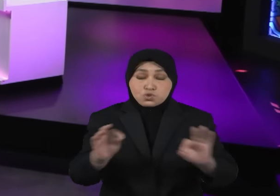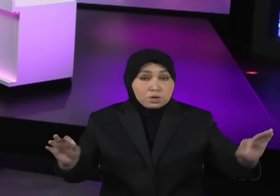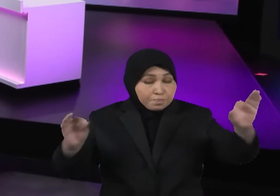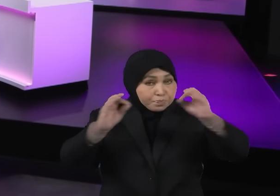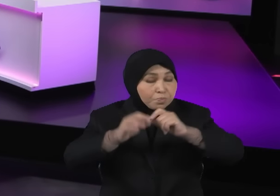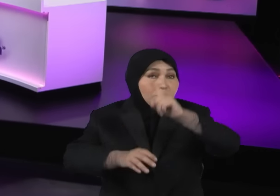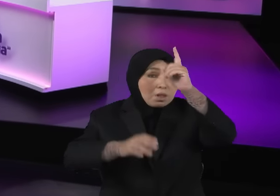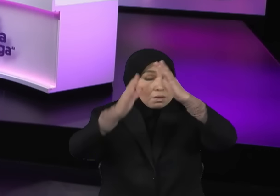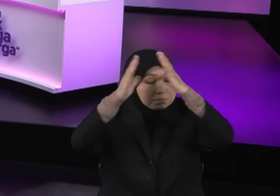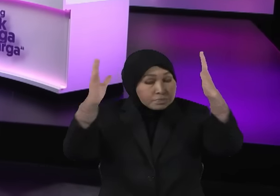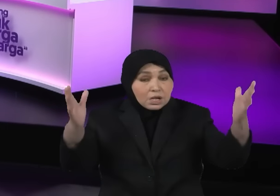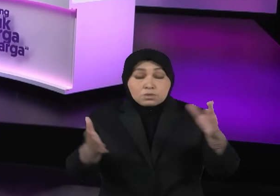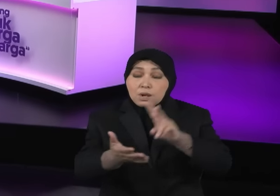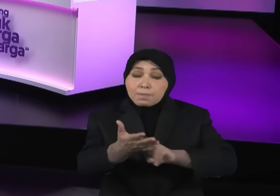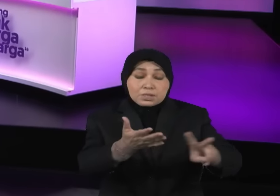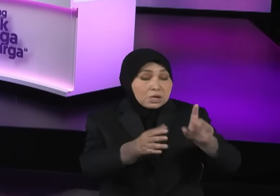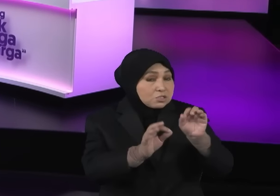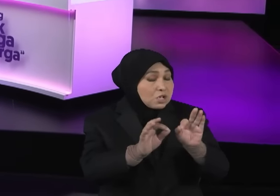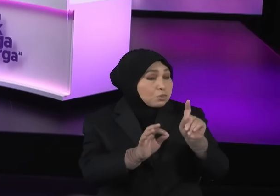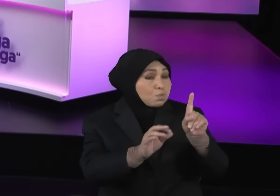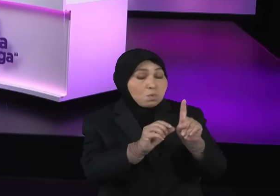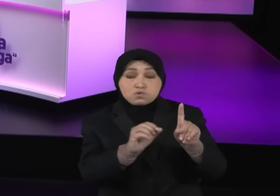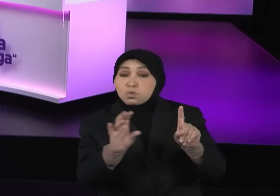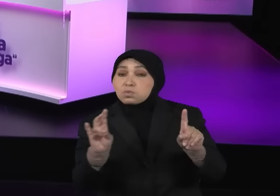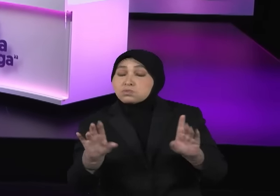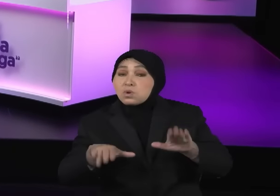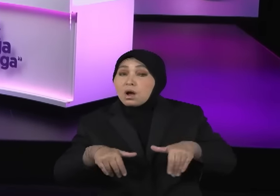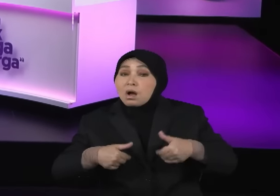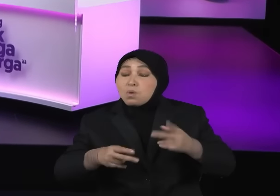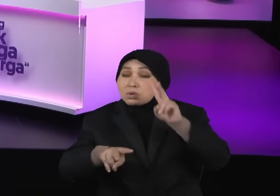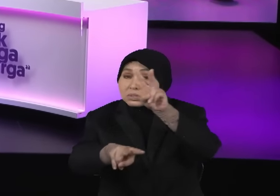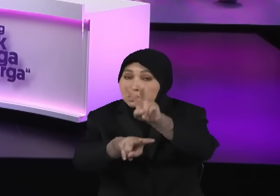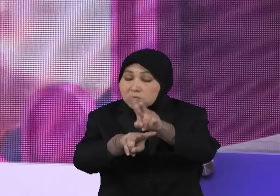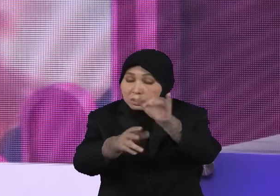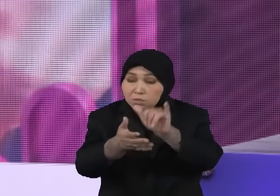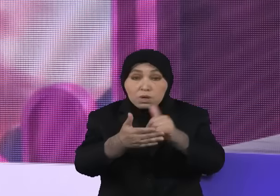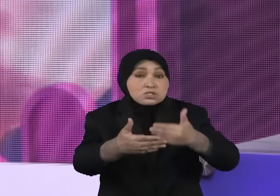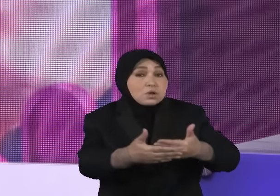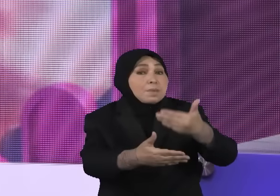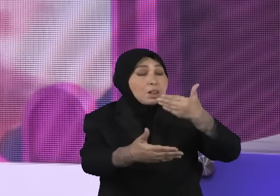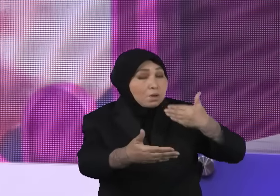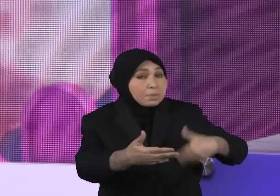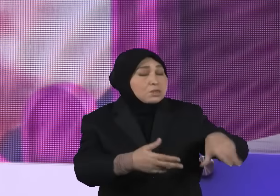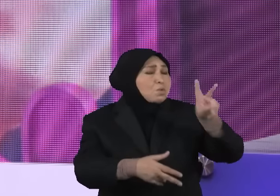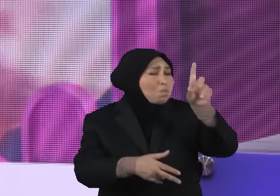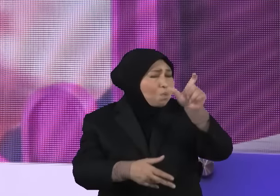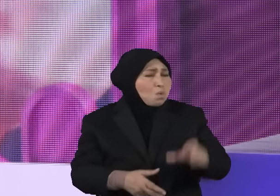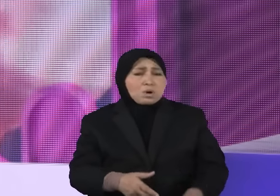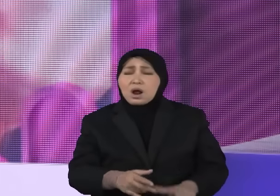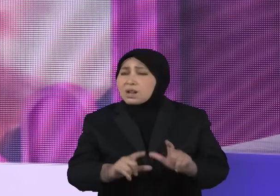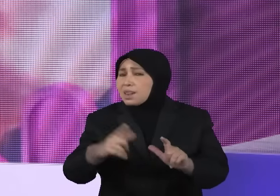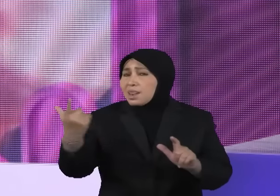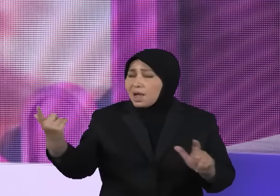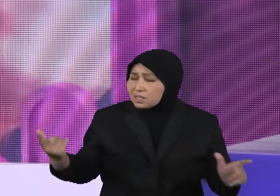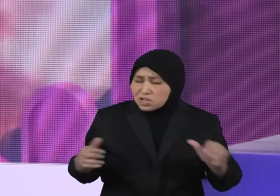Azim. Itulah bacaan ayat yang ke-107. Bagaimana kesaksian itu yang sebelum ini dua orang asing maksudnya, jauh daripada